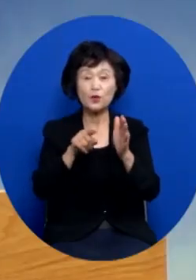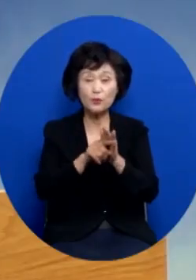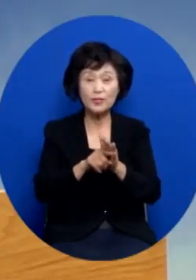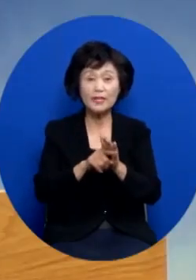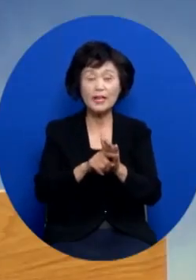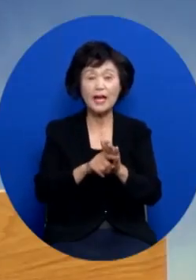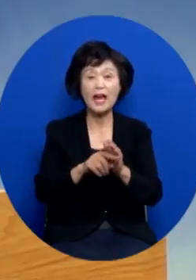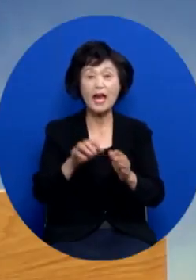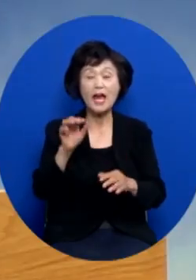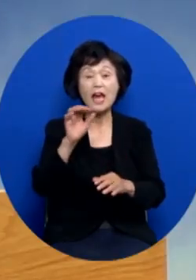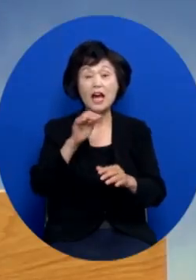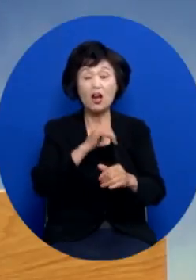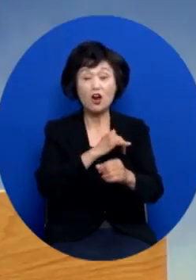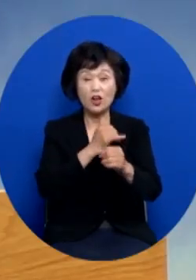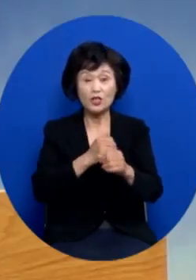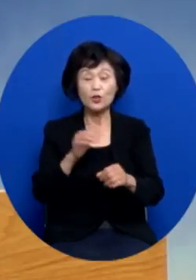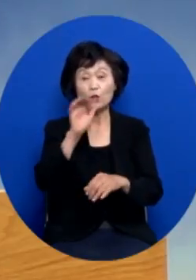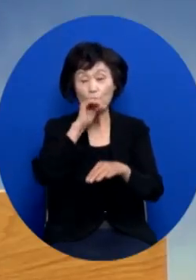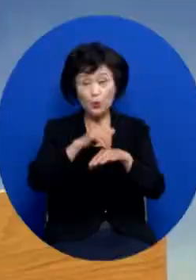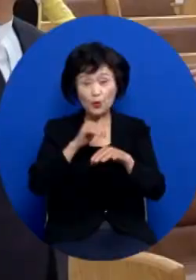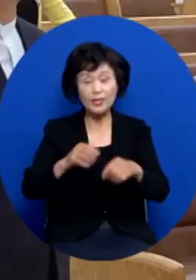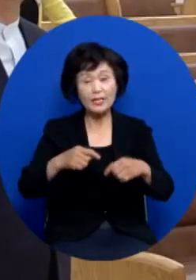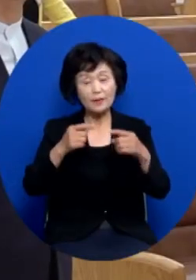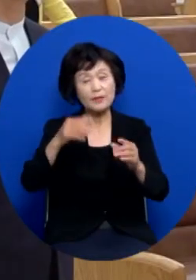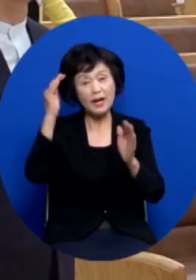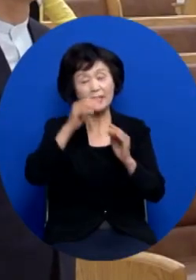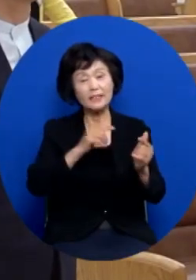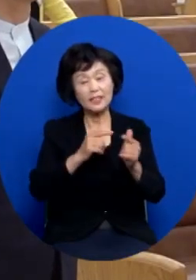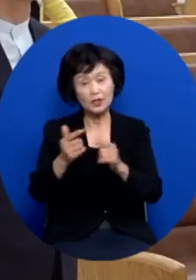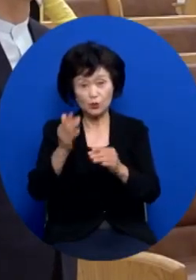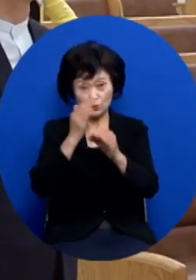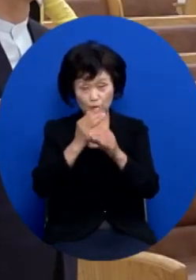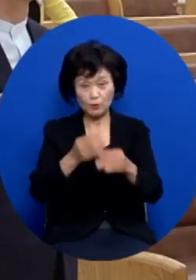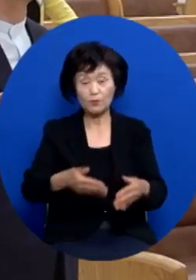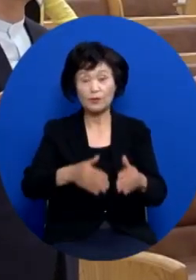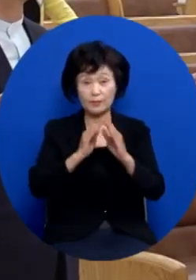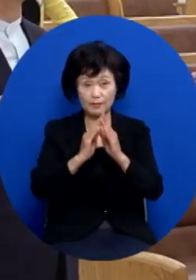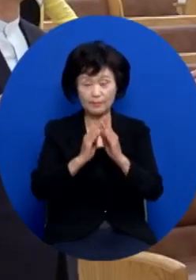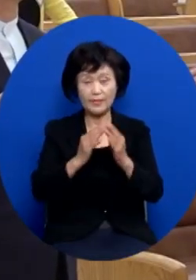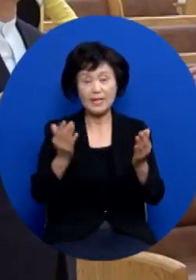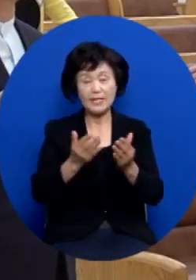임상훈련에 참여한 서울신대 학생들을 중심으로 설립돼 사역을 본격 시작했습니다.